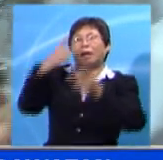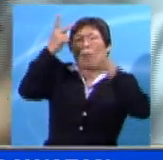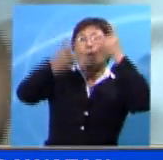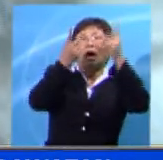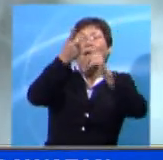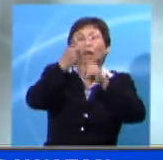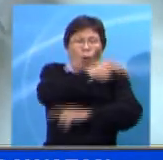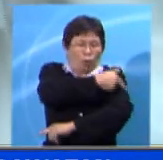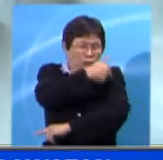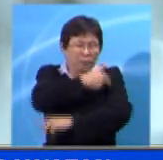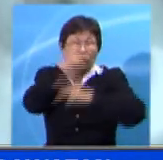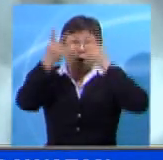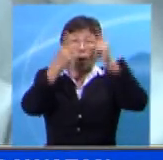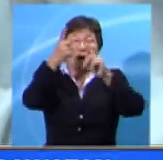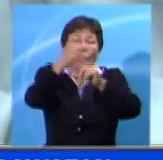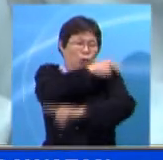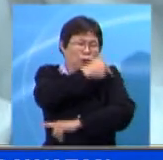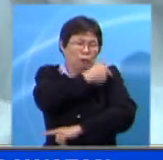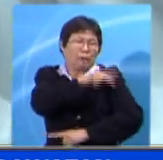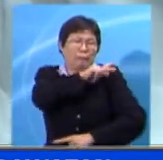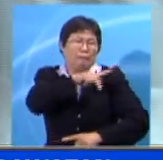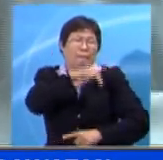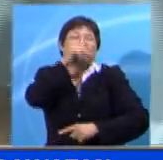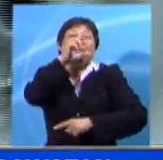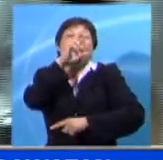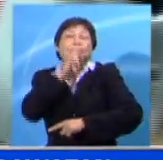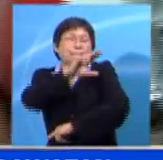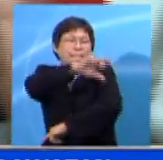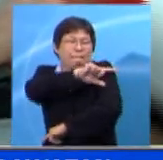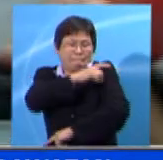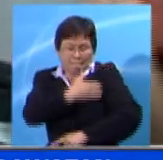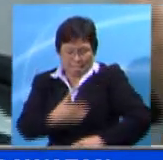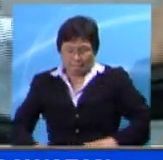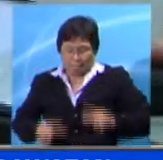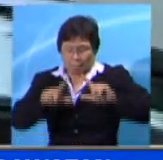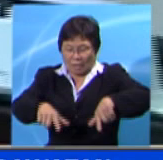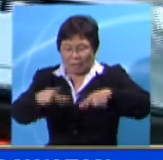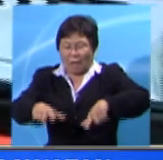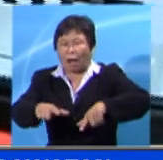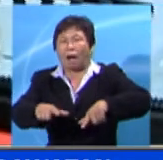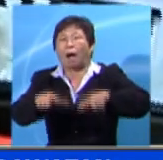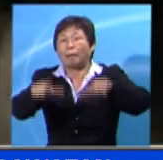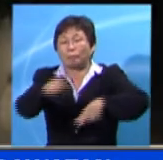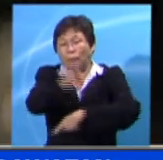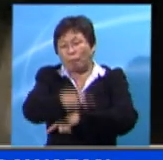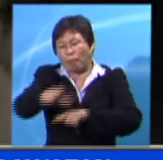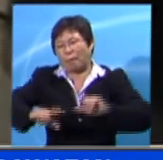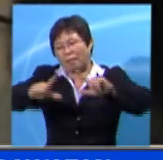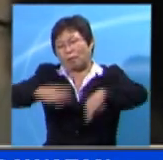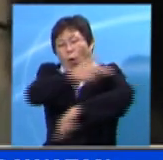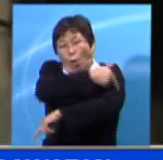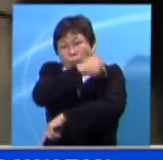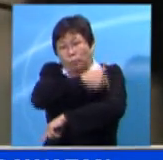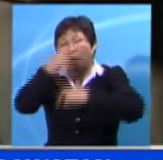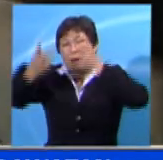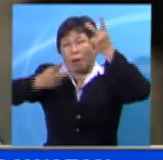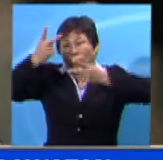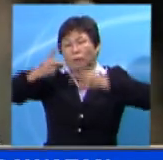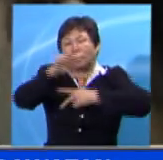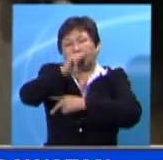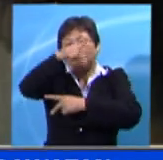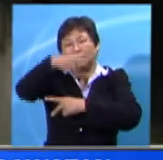hospital Palestin yang dimiliki Palang Merah Palestin menempatkan mangsa kekejaman rejim Zionis dalam lawatan itu